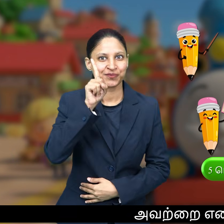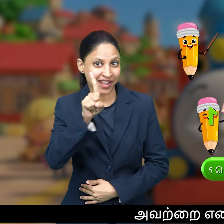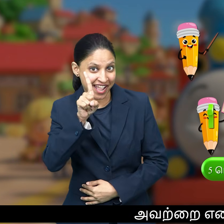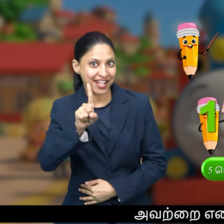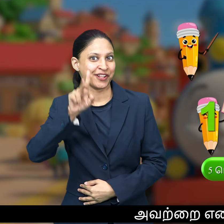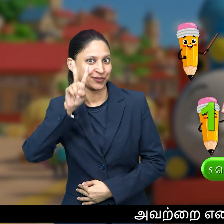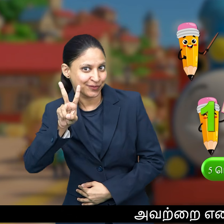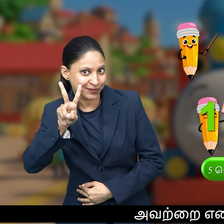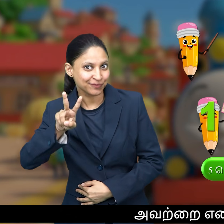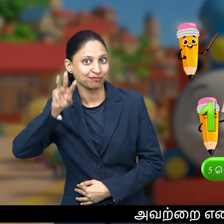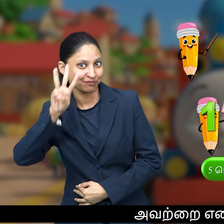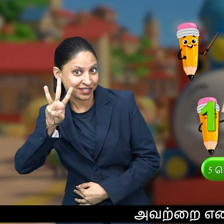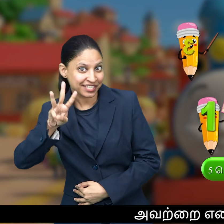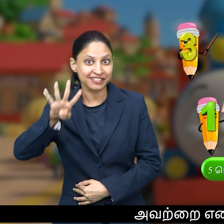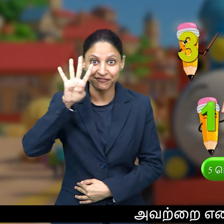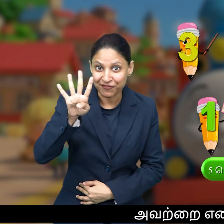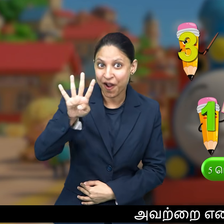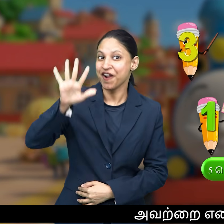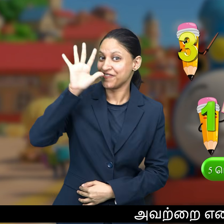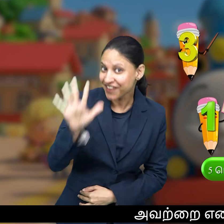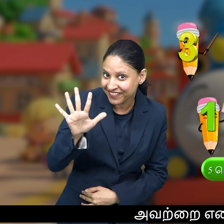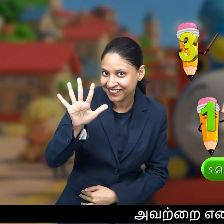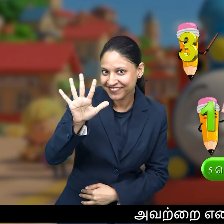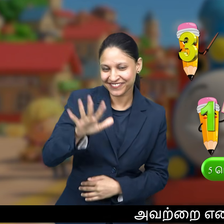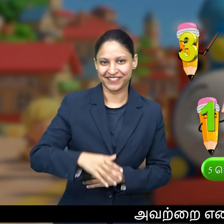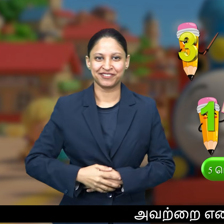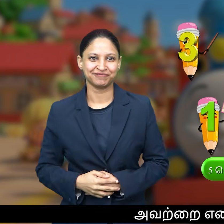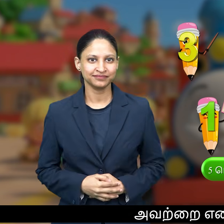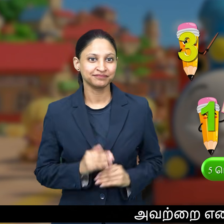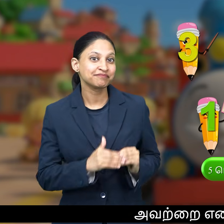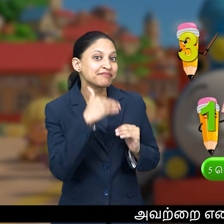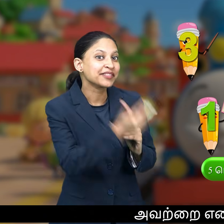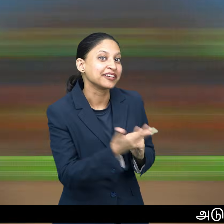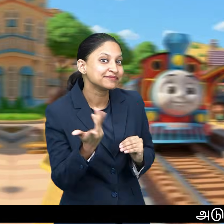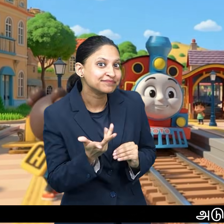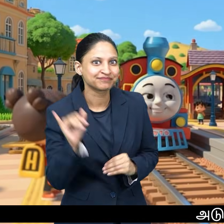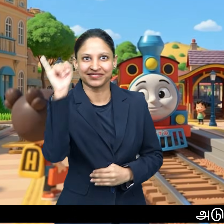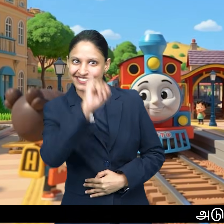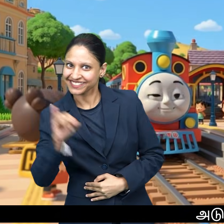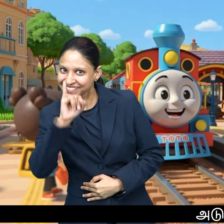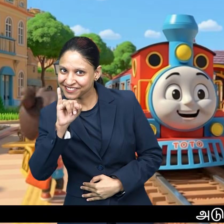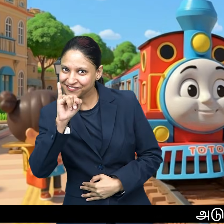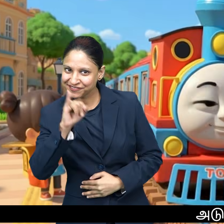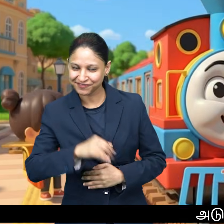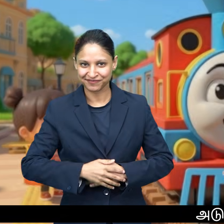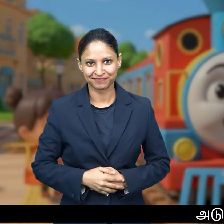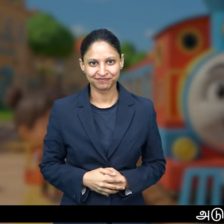எண்ணுங்கள், 1, 2, 3, 4, 5. அடுத்தது 6.